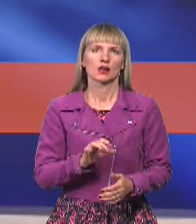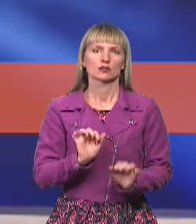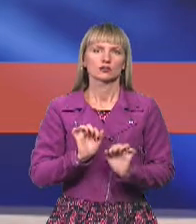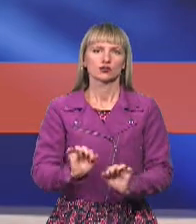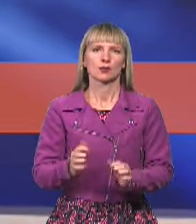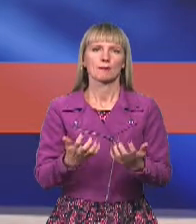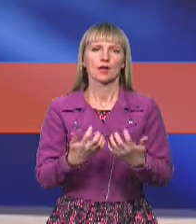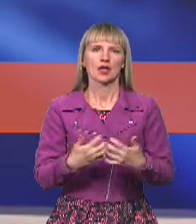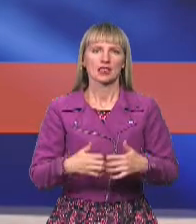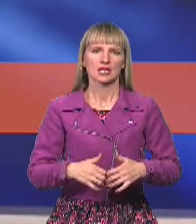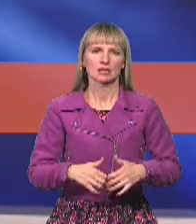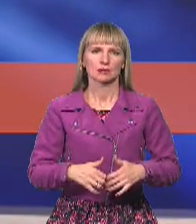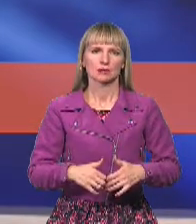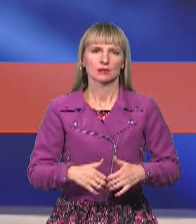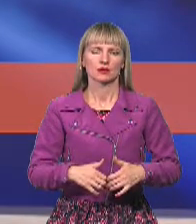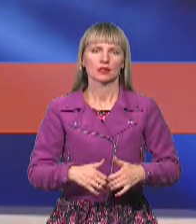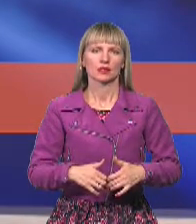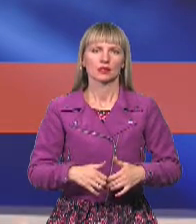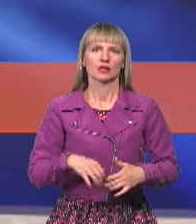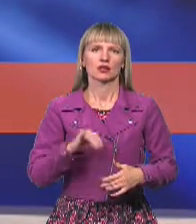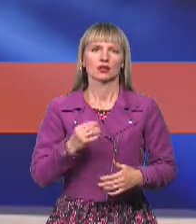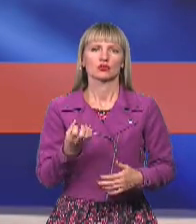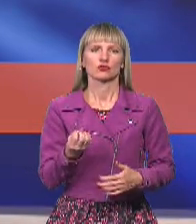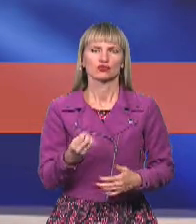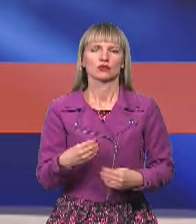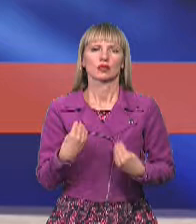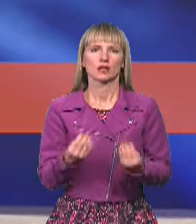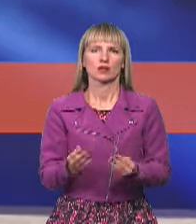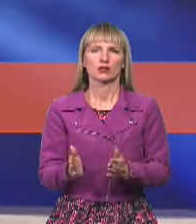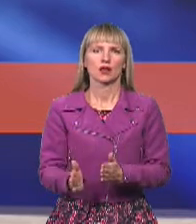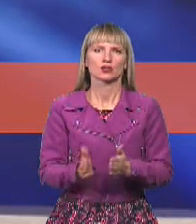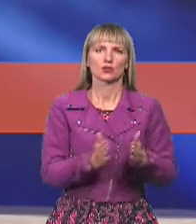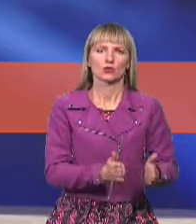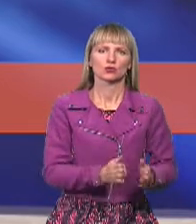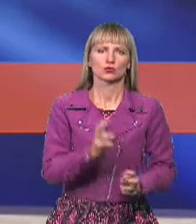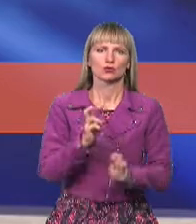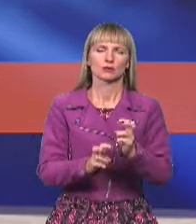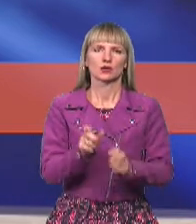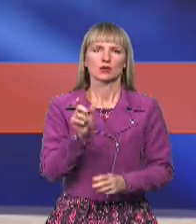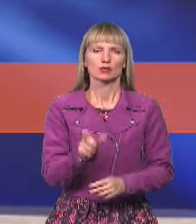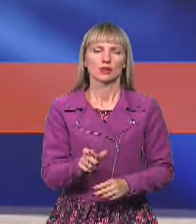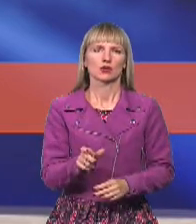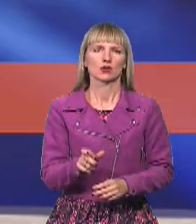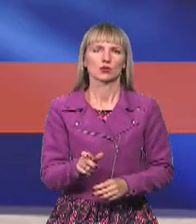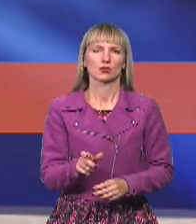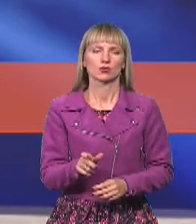предохранительный механизм и опять дает отсрочку предпринимателю, субъекту